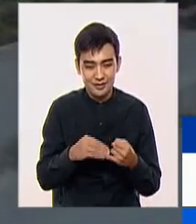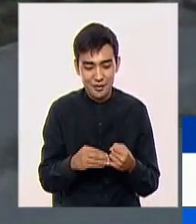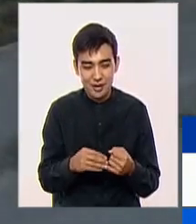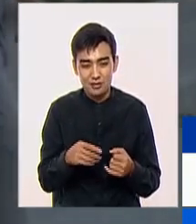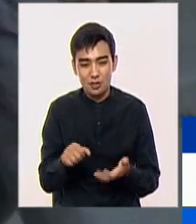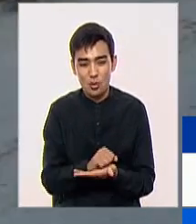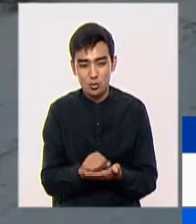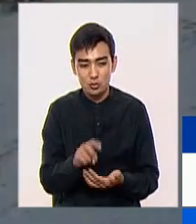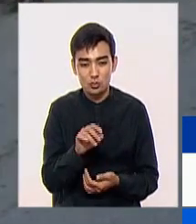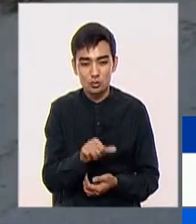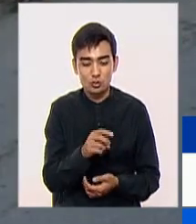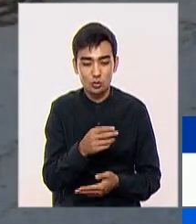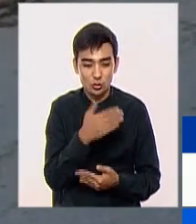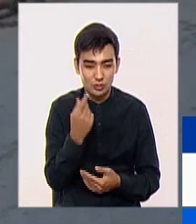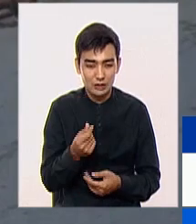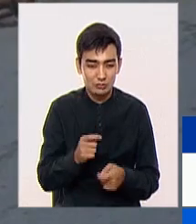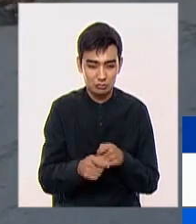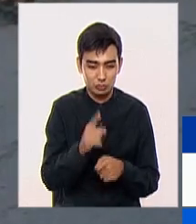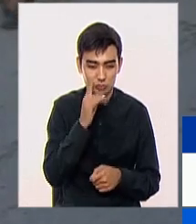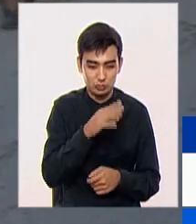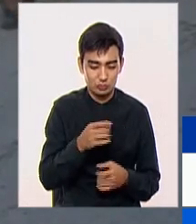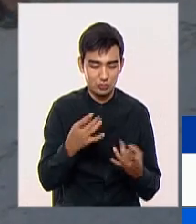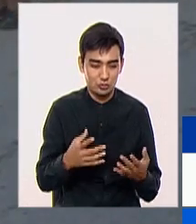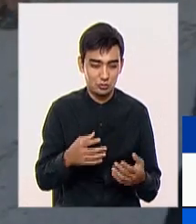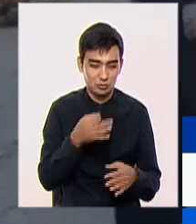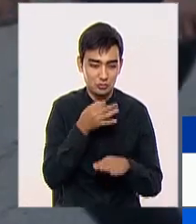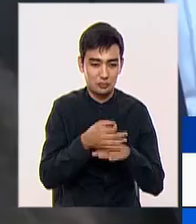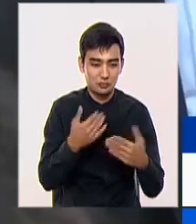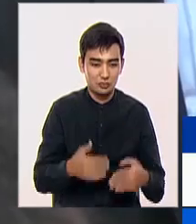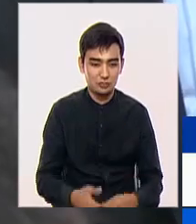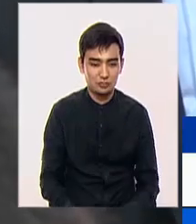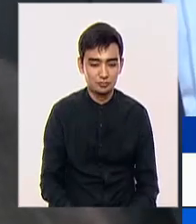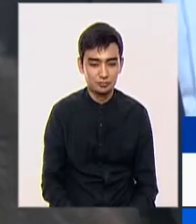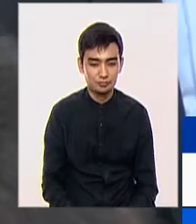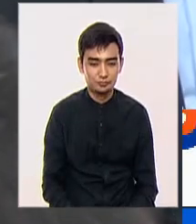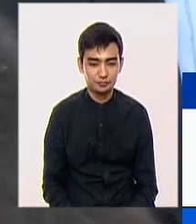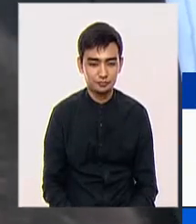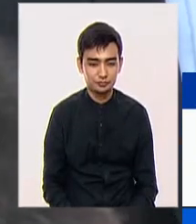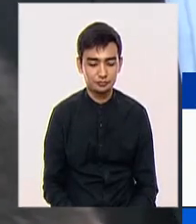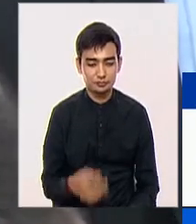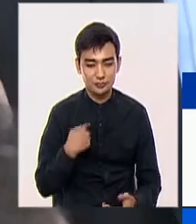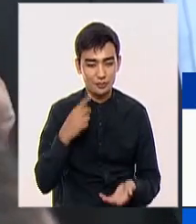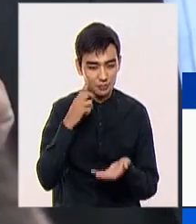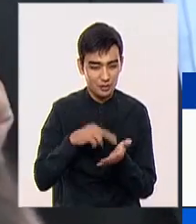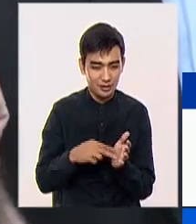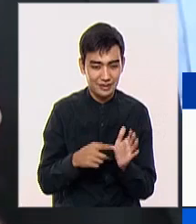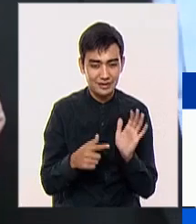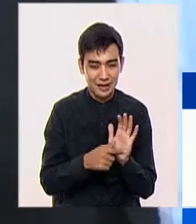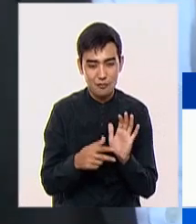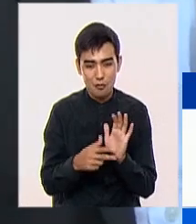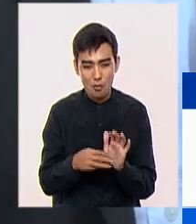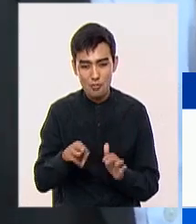үйінің құжаты жоқ заңсыз баспана үшін ақша төленбейді деп кесті. Жобамен есептеп отырмыз, бір 7-8 миллиард болды. Ондай ақша бізде қазір бюджетте